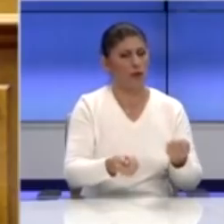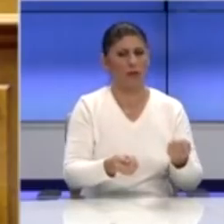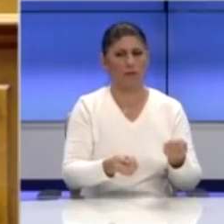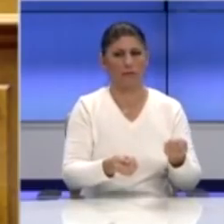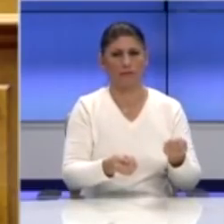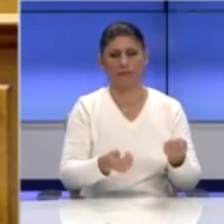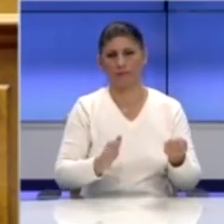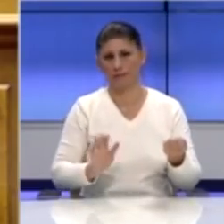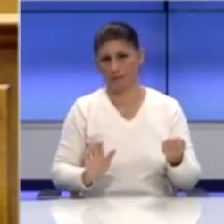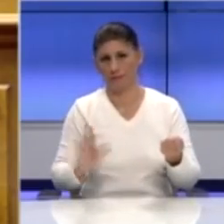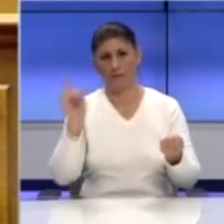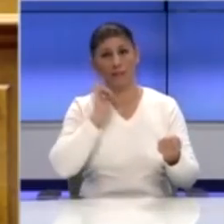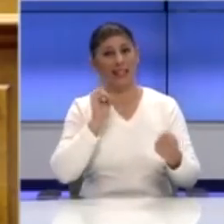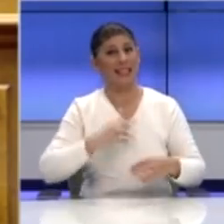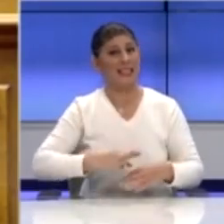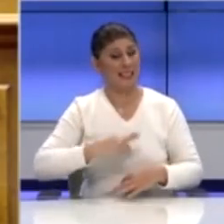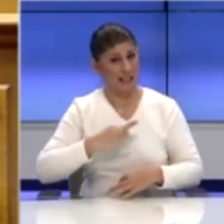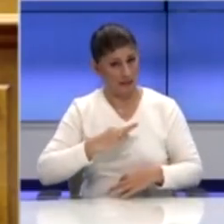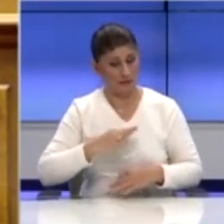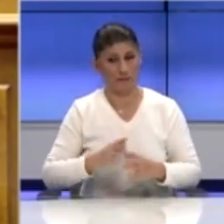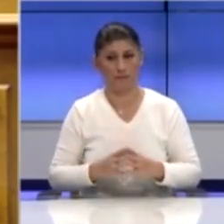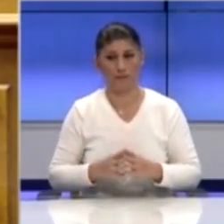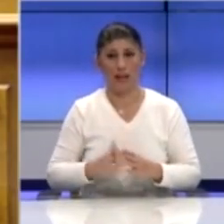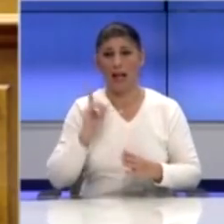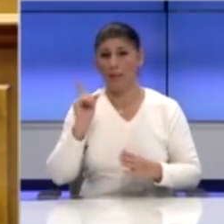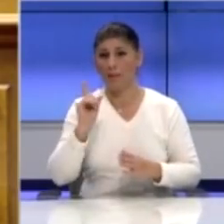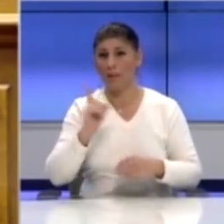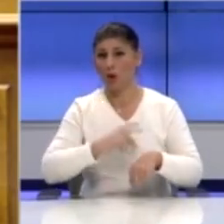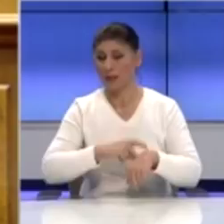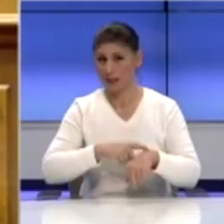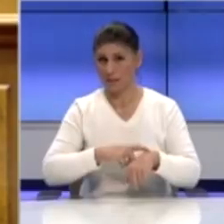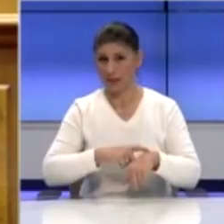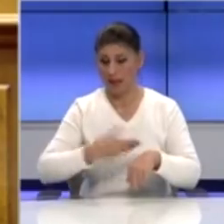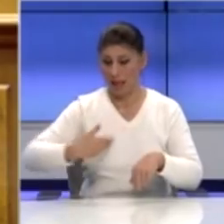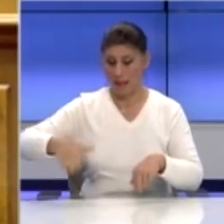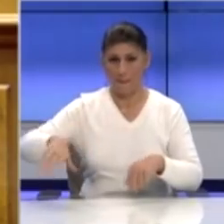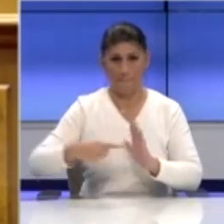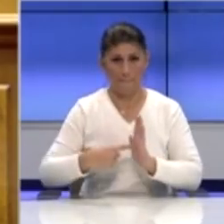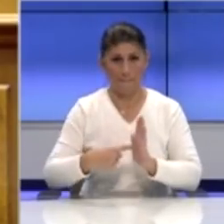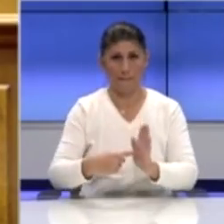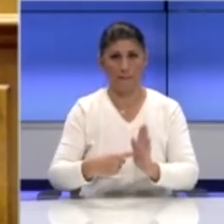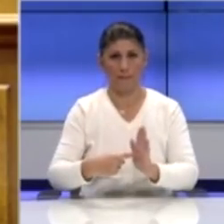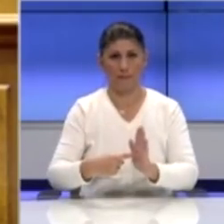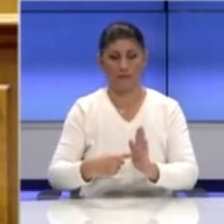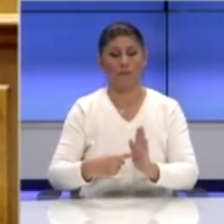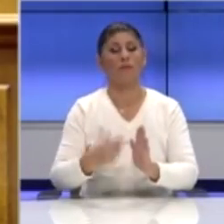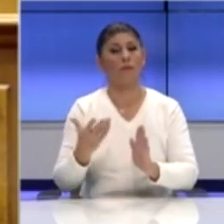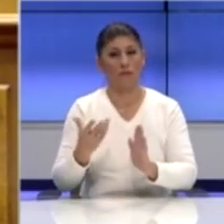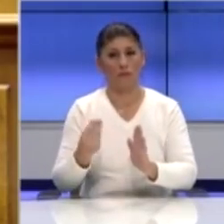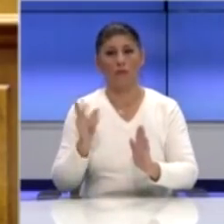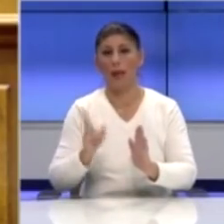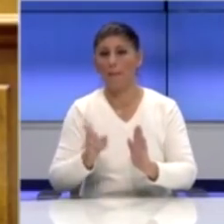κάνουμε. Κυρίες και κύριοι, από την πρώτη στιγμή εμείς έχουμε αναδείξει τους